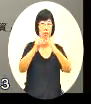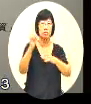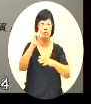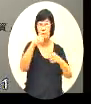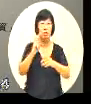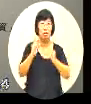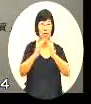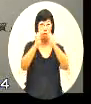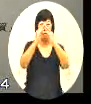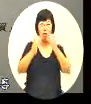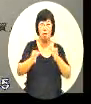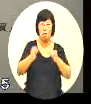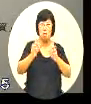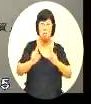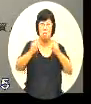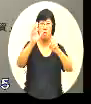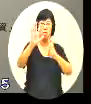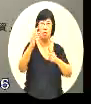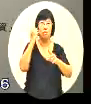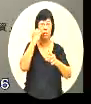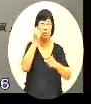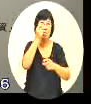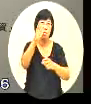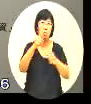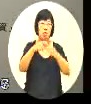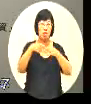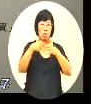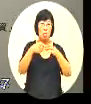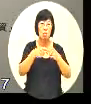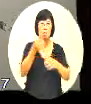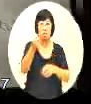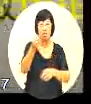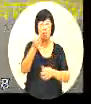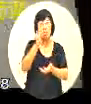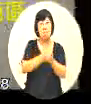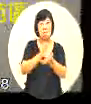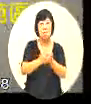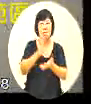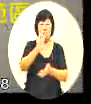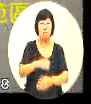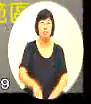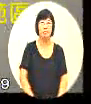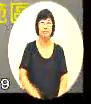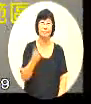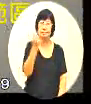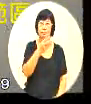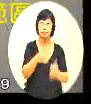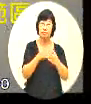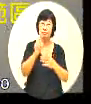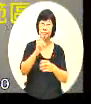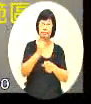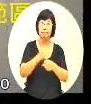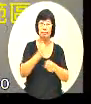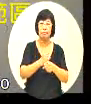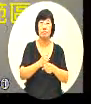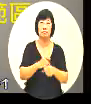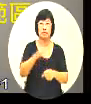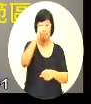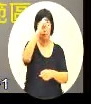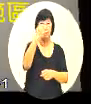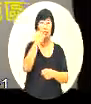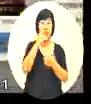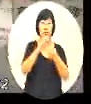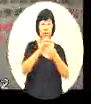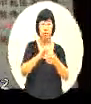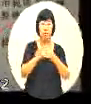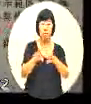啊。那薪资的部分等一下我会再说明。好，那这三个红包应该怎么要，来先跟市长说。第一个希望重启自由